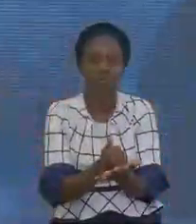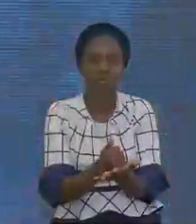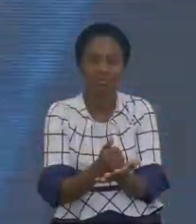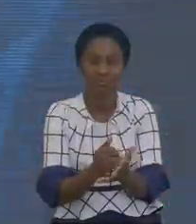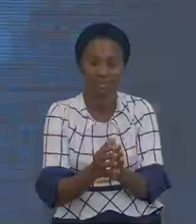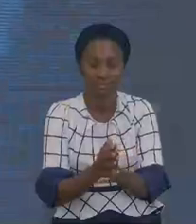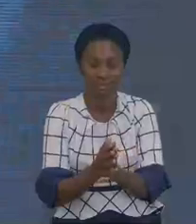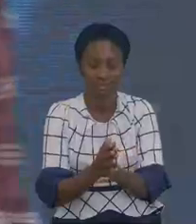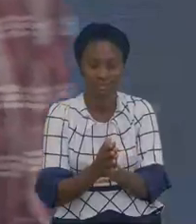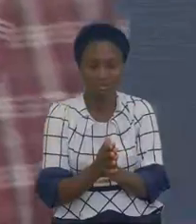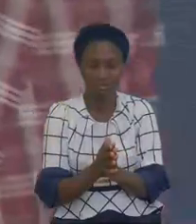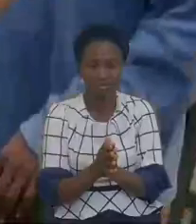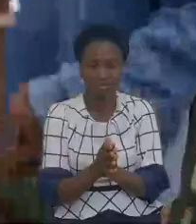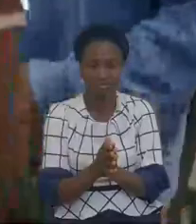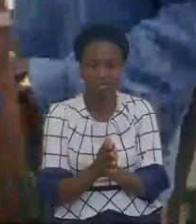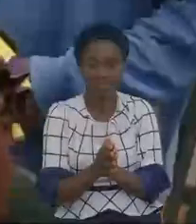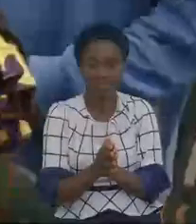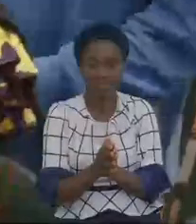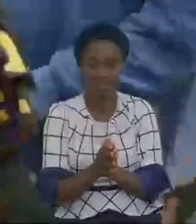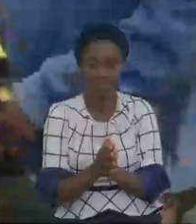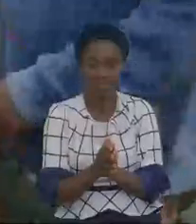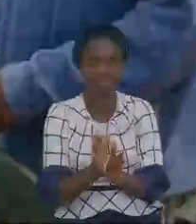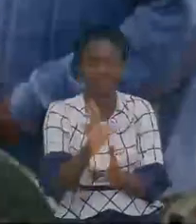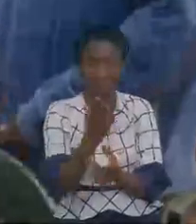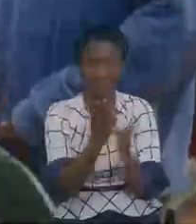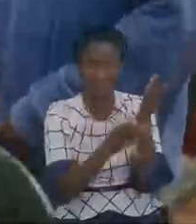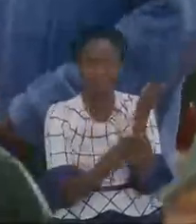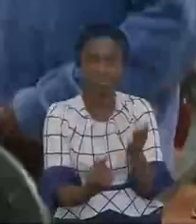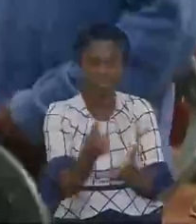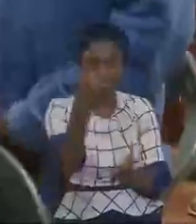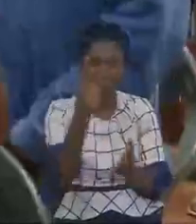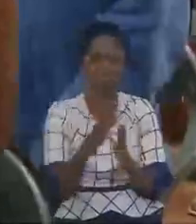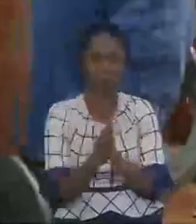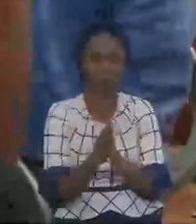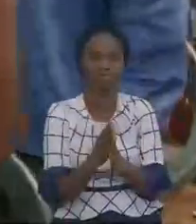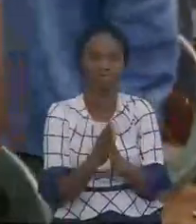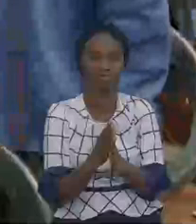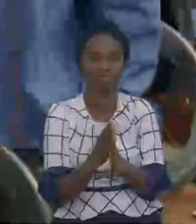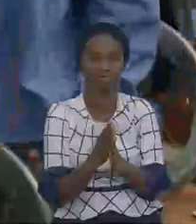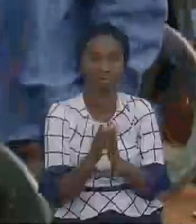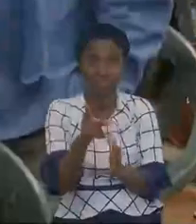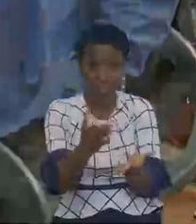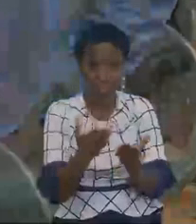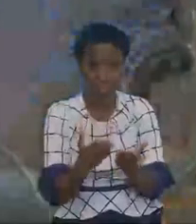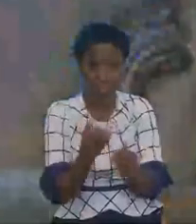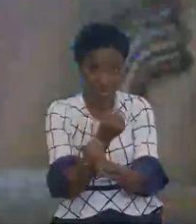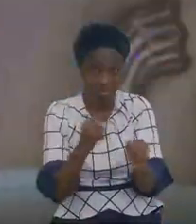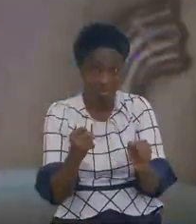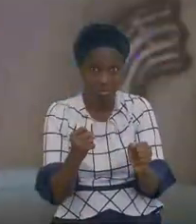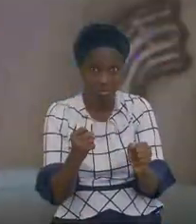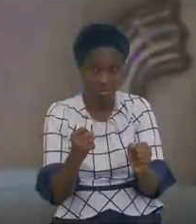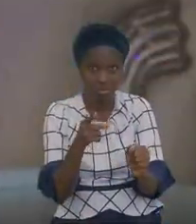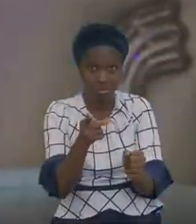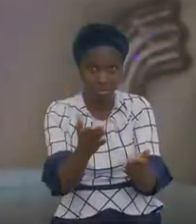Lève ta main. Tu veux le salut. Tu veux la solution.